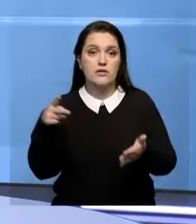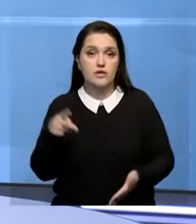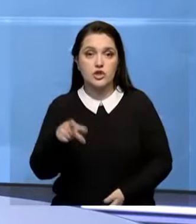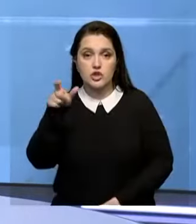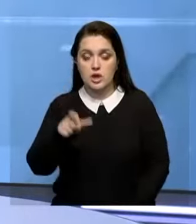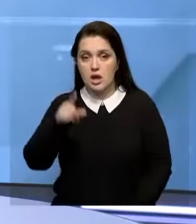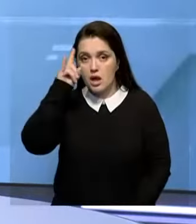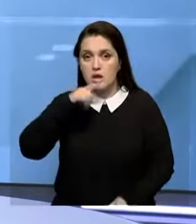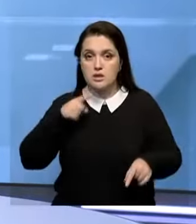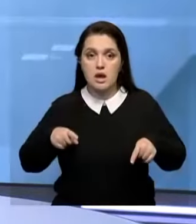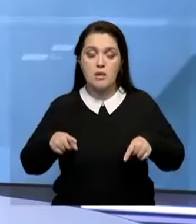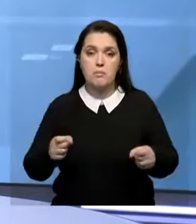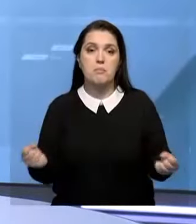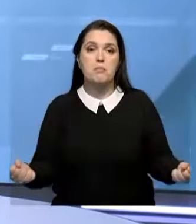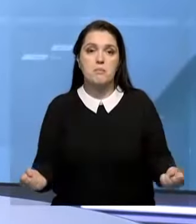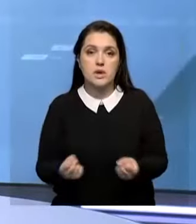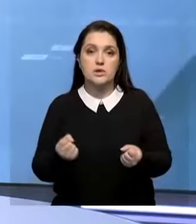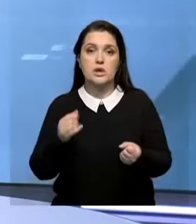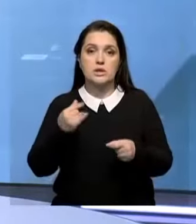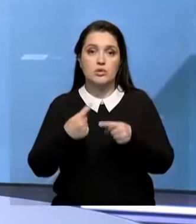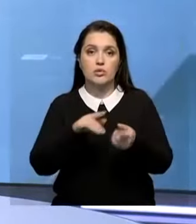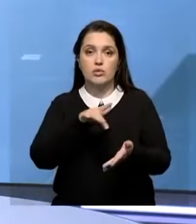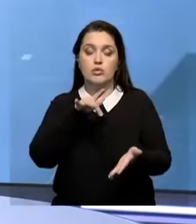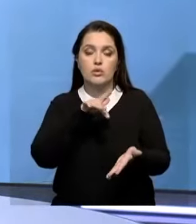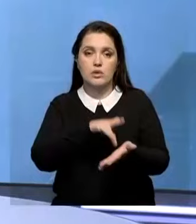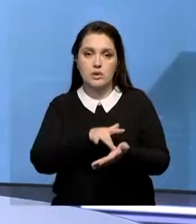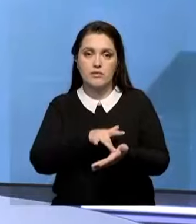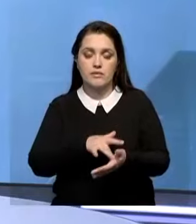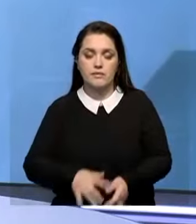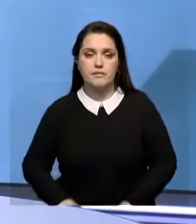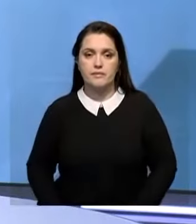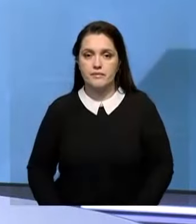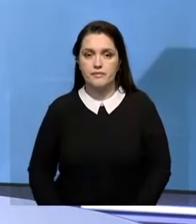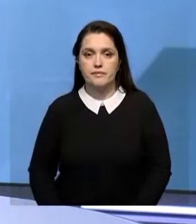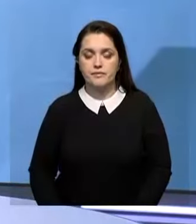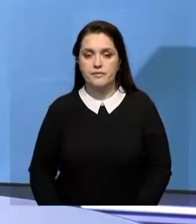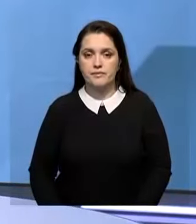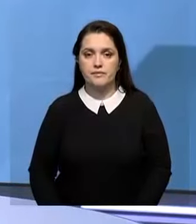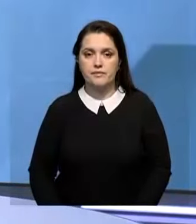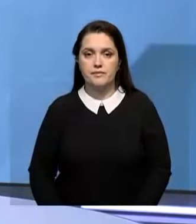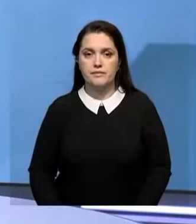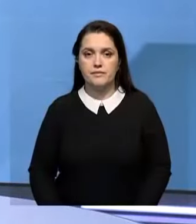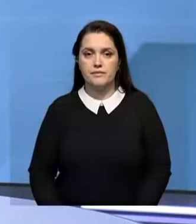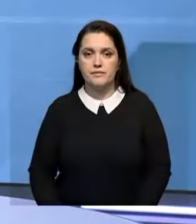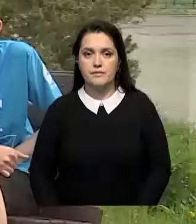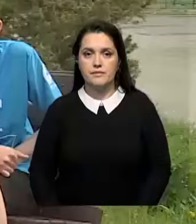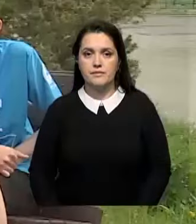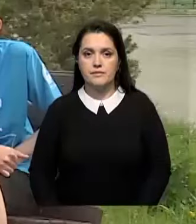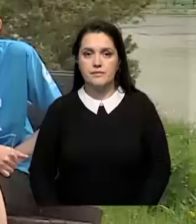Почти 2.000 человек казахстанских Бегунов поддержат марафонцы из других городов и даже стран Гульнара Хасан